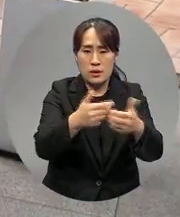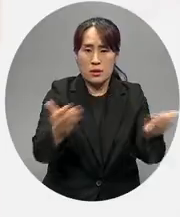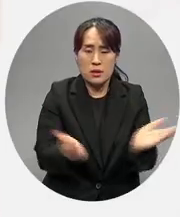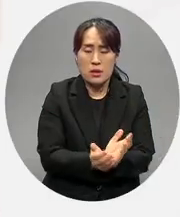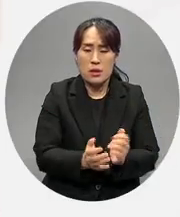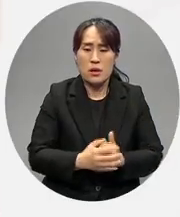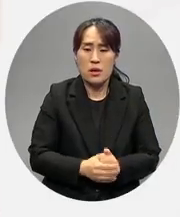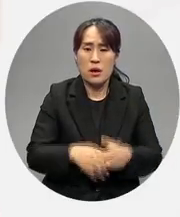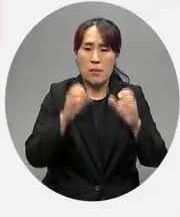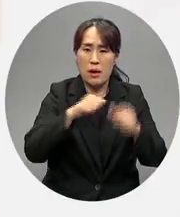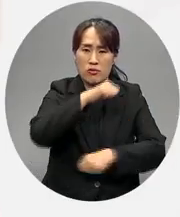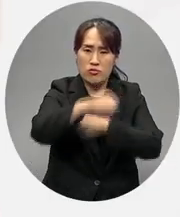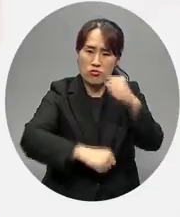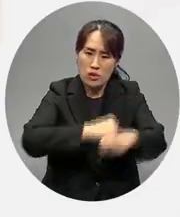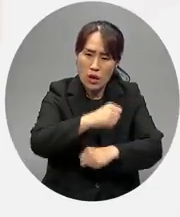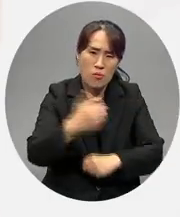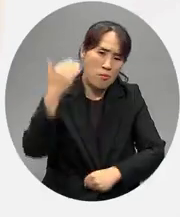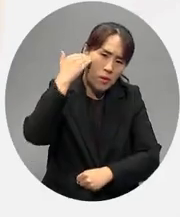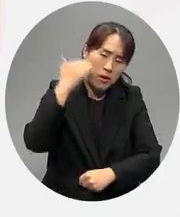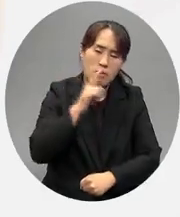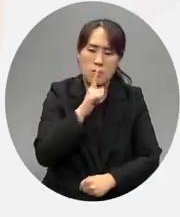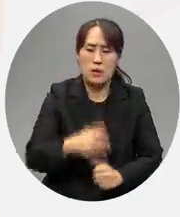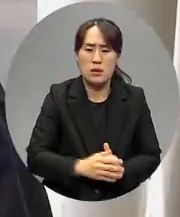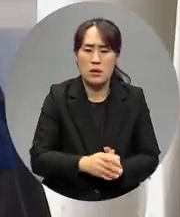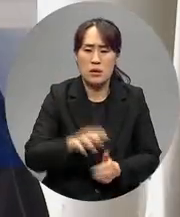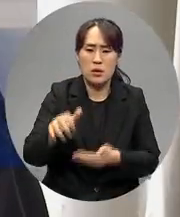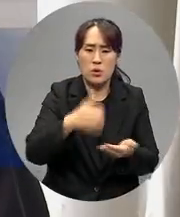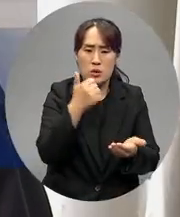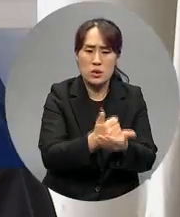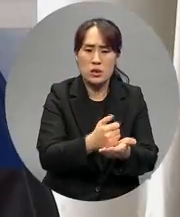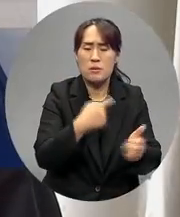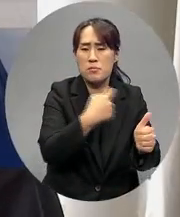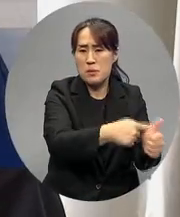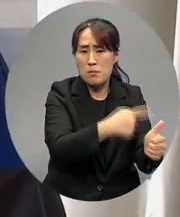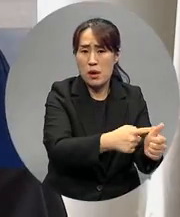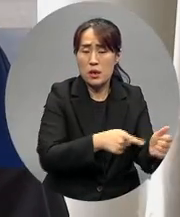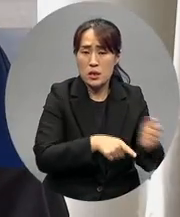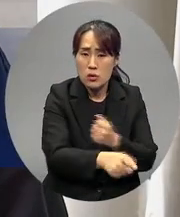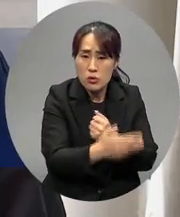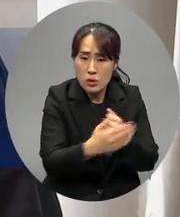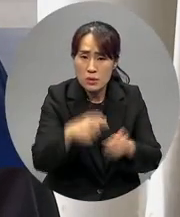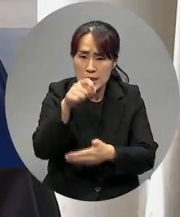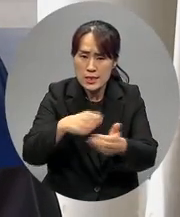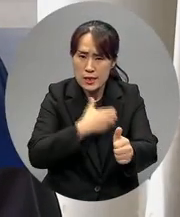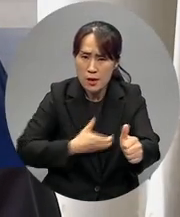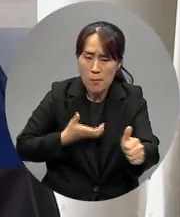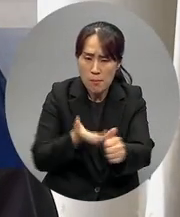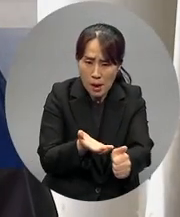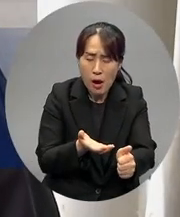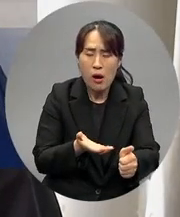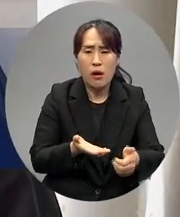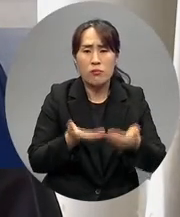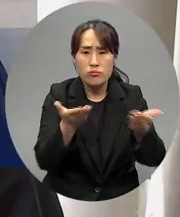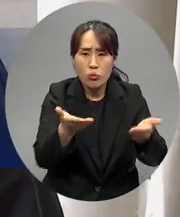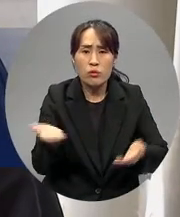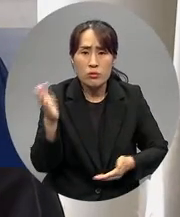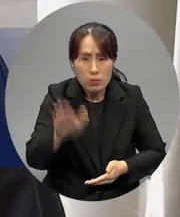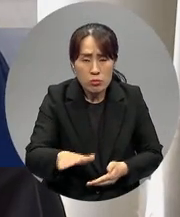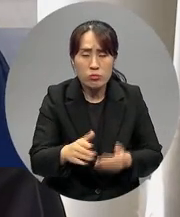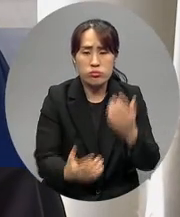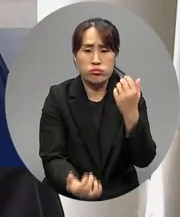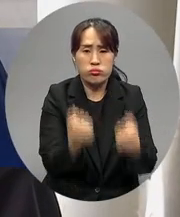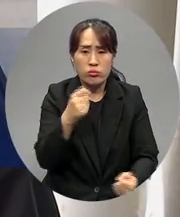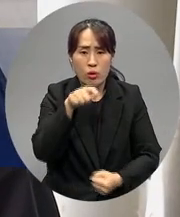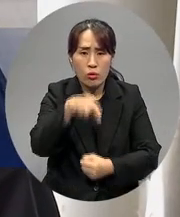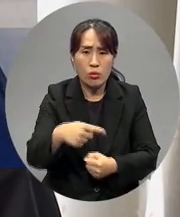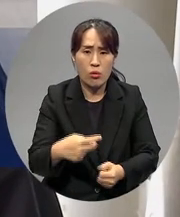자유가 위협받을 수 있다고 우려했습니다. 도지사를 비판 보도했다는 이유로 기자가 협박까지 받은 사건인데도 불구하고